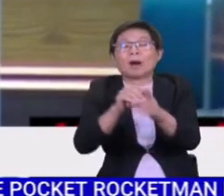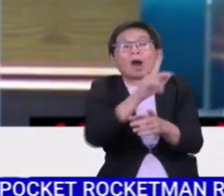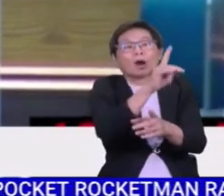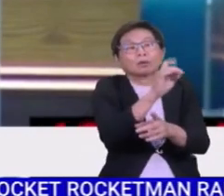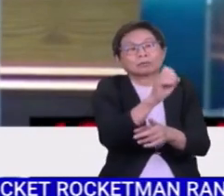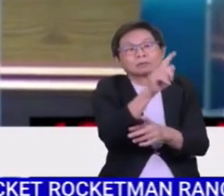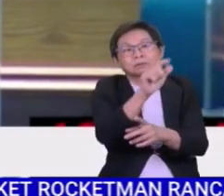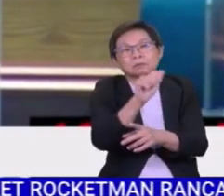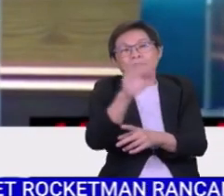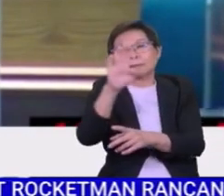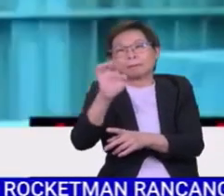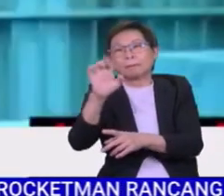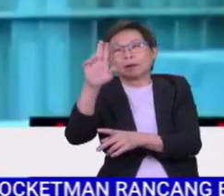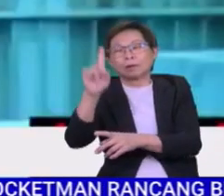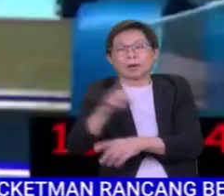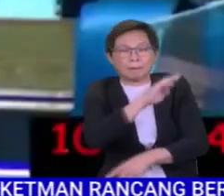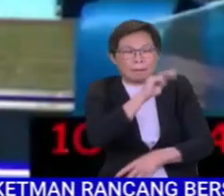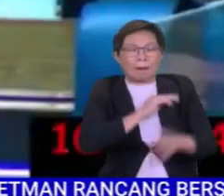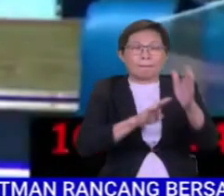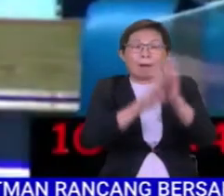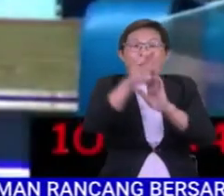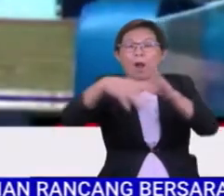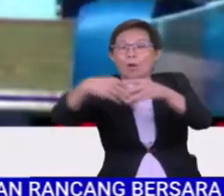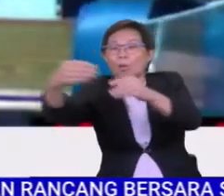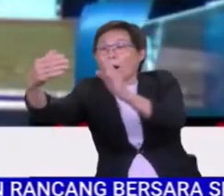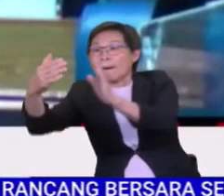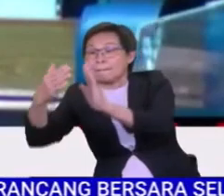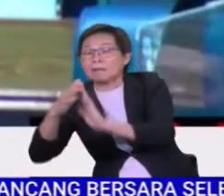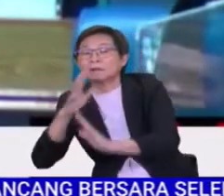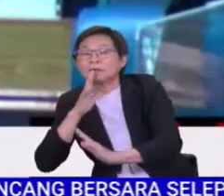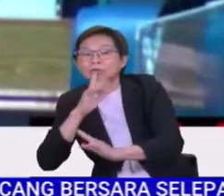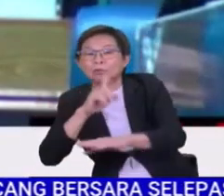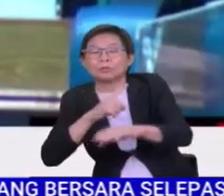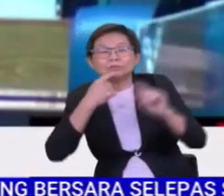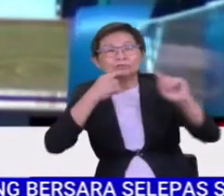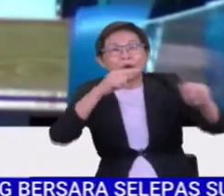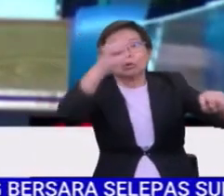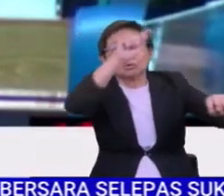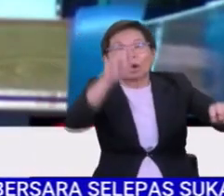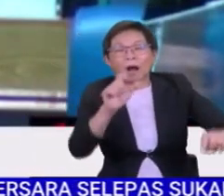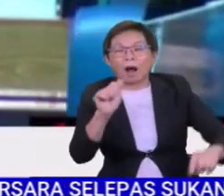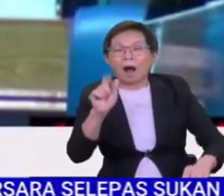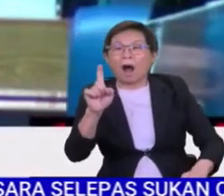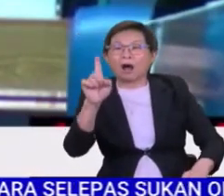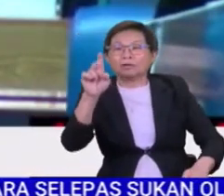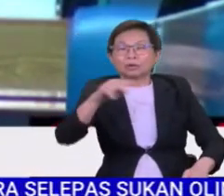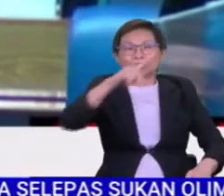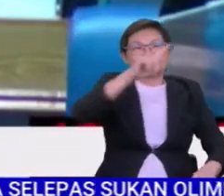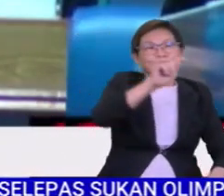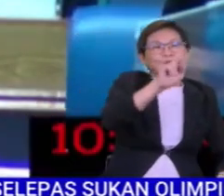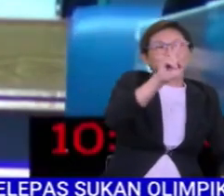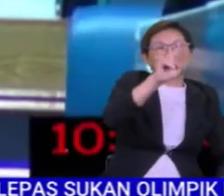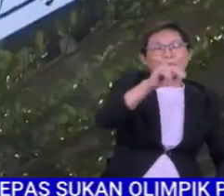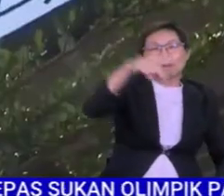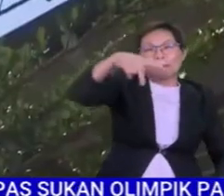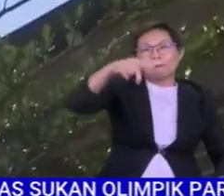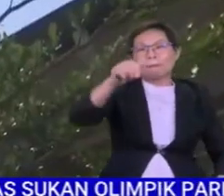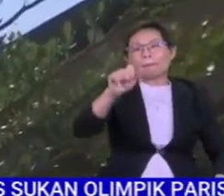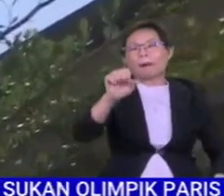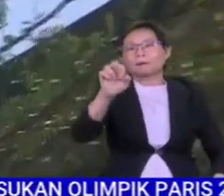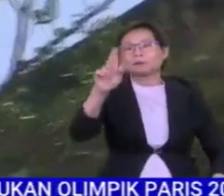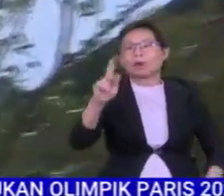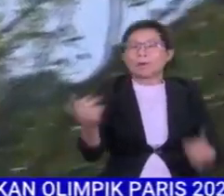pembantu menteri pembangunan luar Bandar Harun durabi berkata demikian ketika menjawab soalan Adun tempasuk Mohamad Arsad bistari